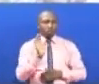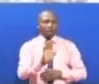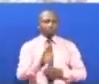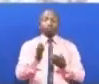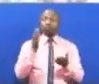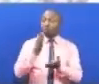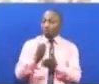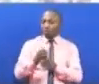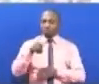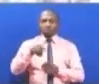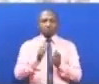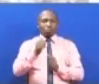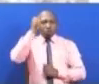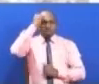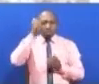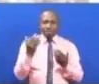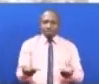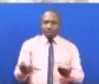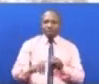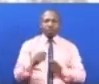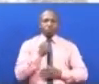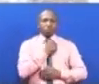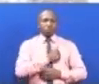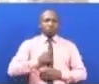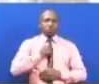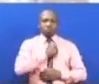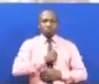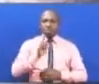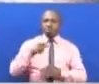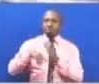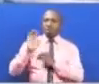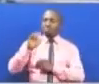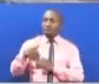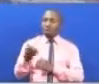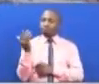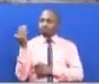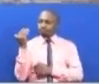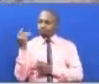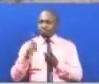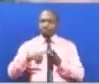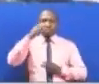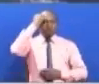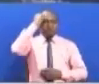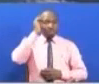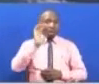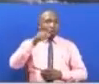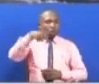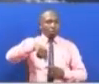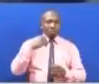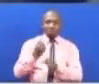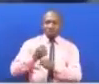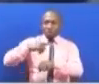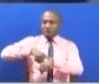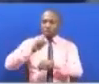saizi ni huzuni tu labda tulionayo kwa miaka hiyo iliyopita. Kumbukizi ya mwaka huu imefanyika huku